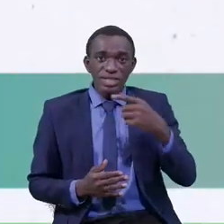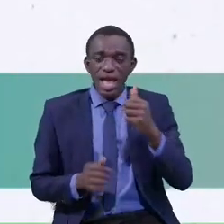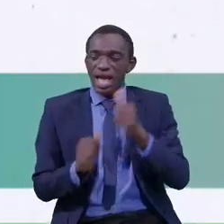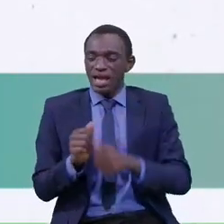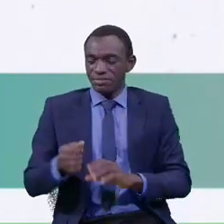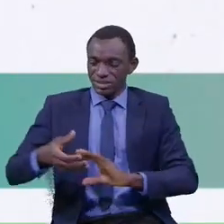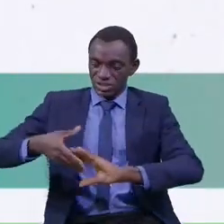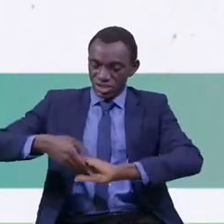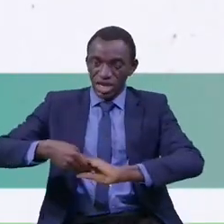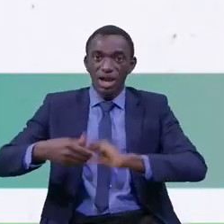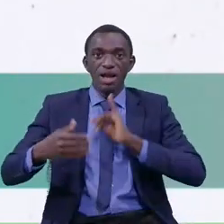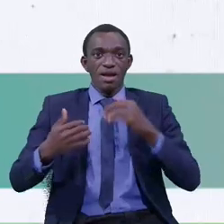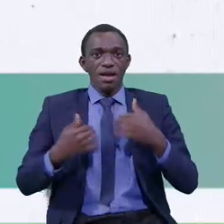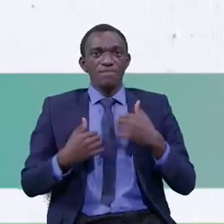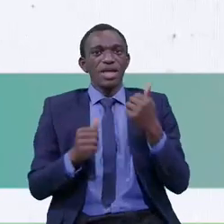Toute interaction que j'ai eue,